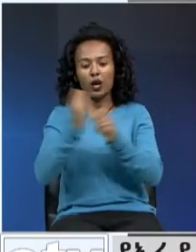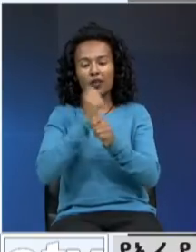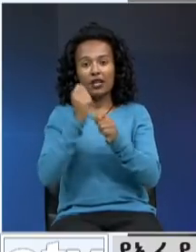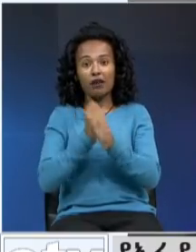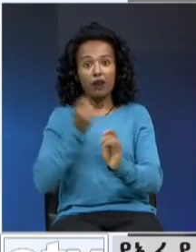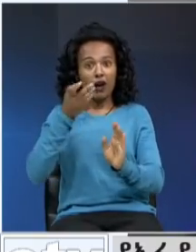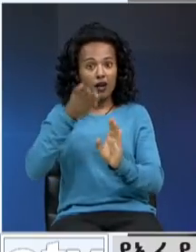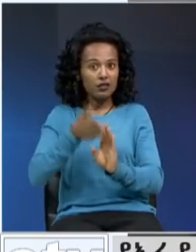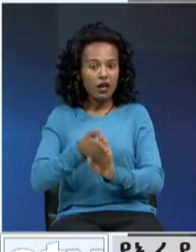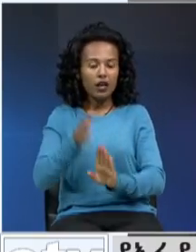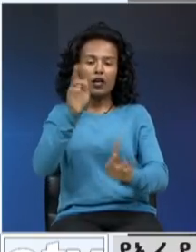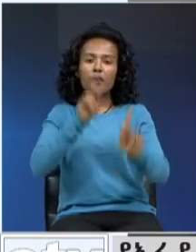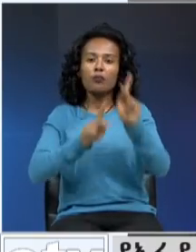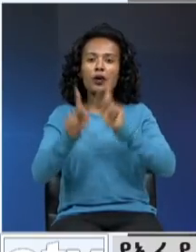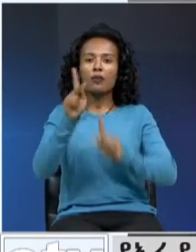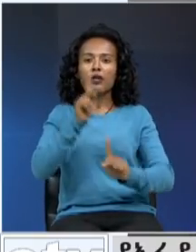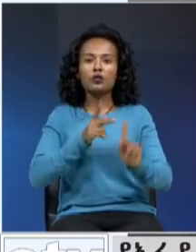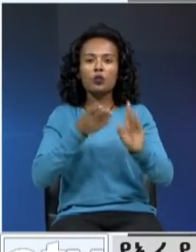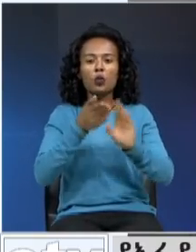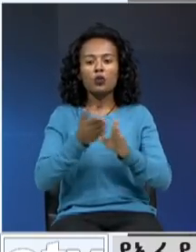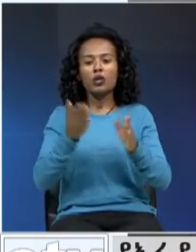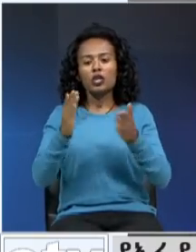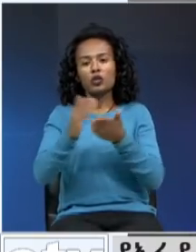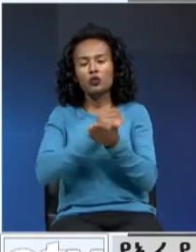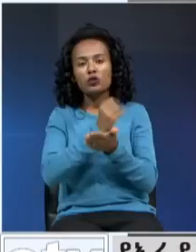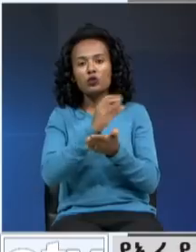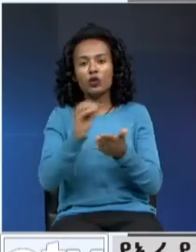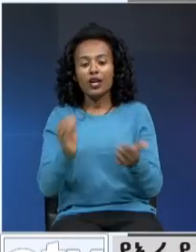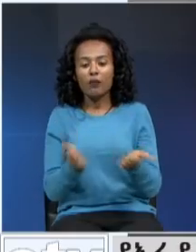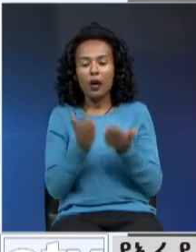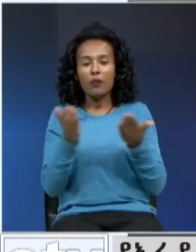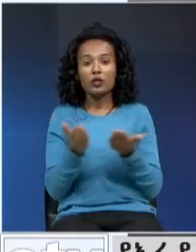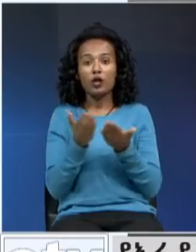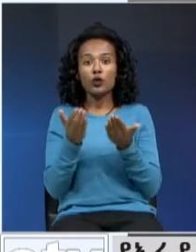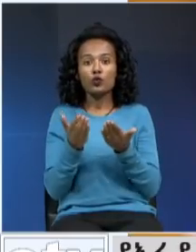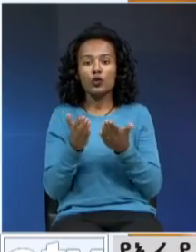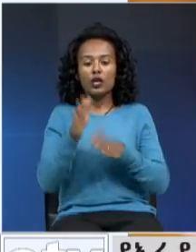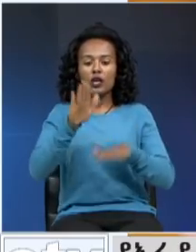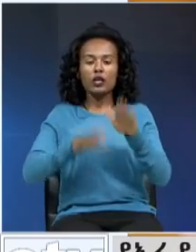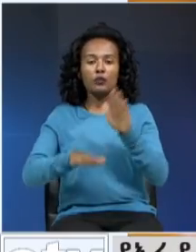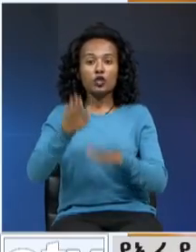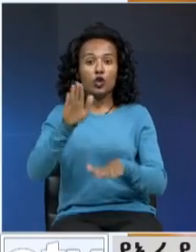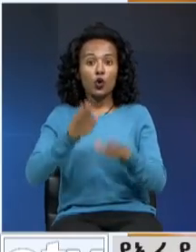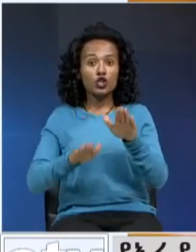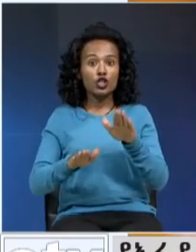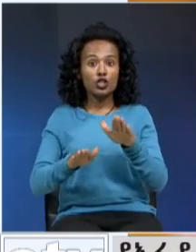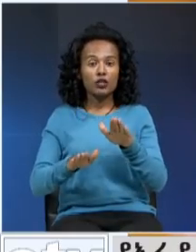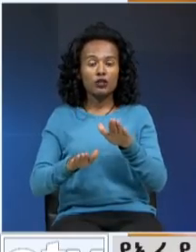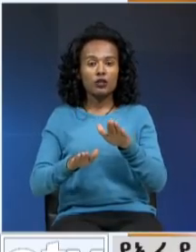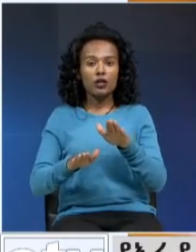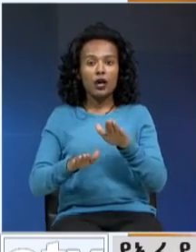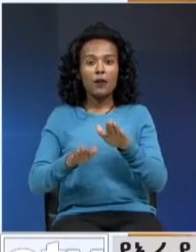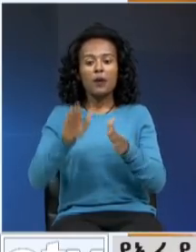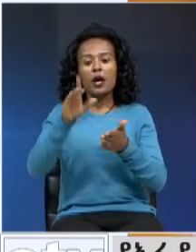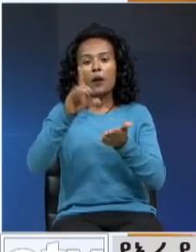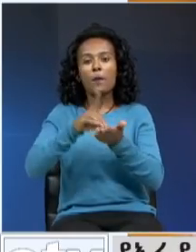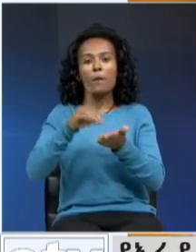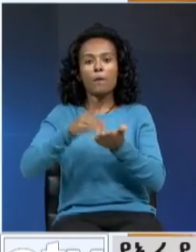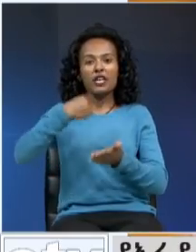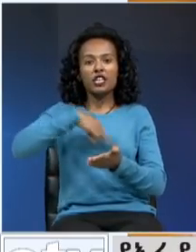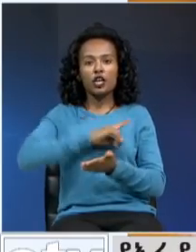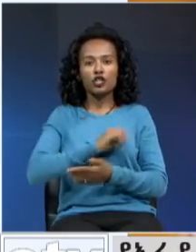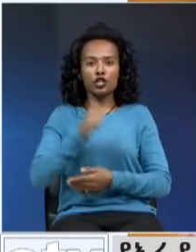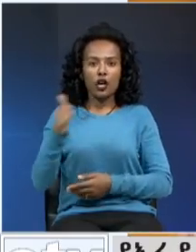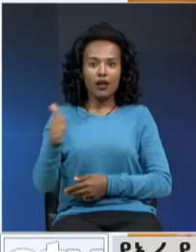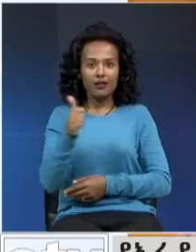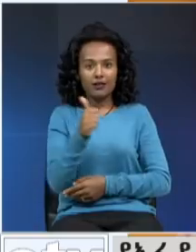አንጻር በህብረተሰቡ የተወሰዱና የሚያበረታቱ እርምጃዎችን በመዲናችን አዲስ